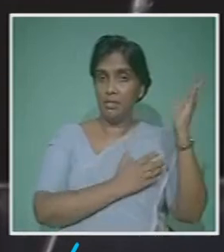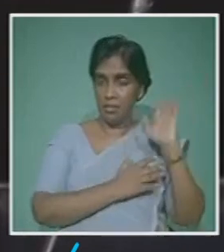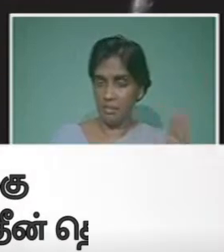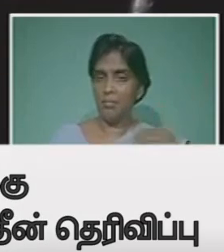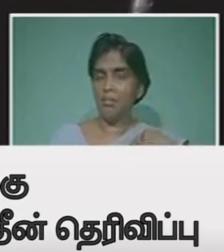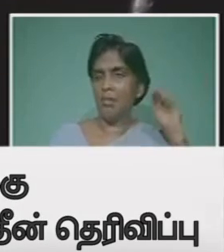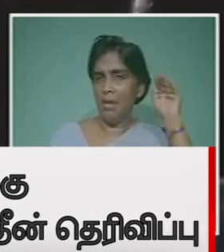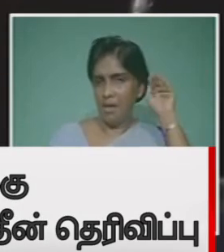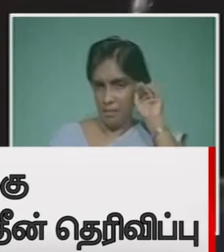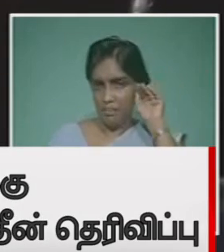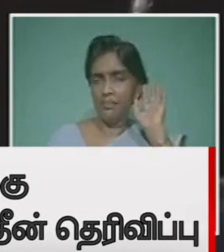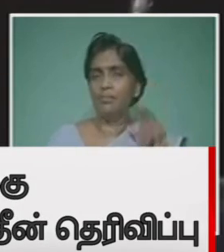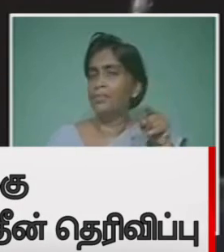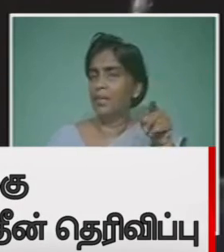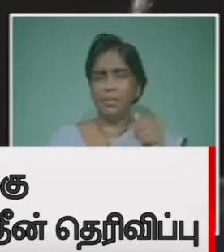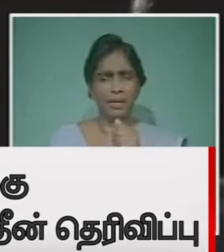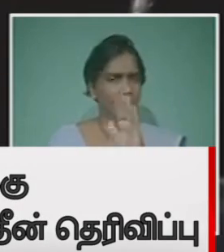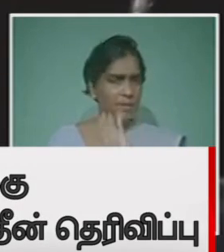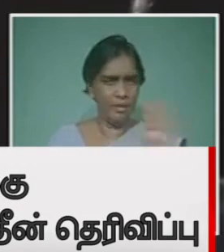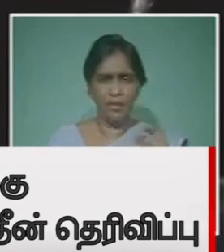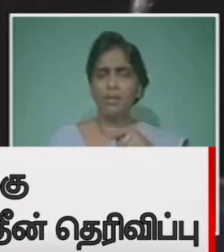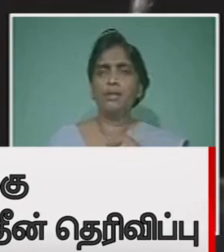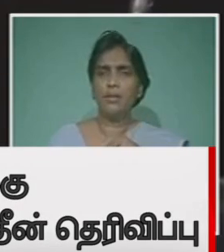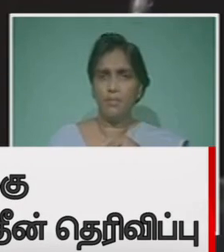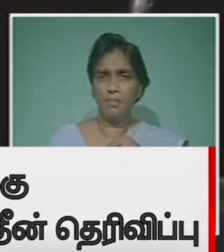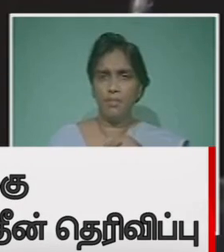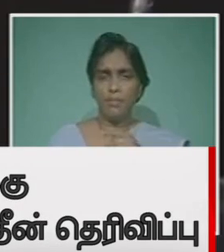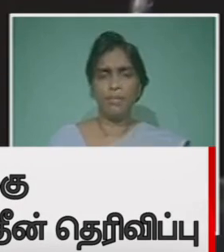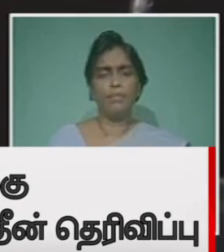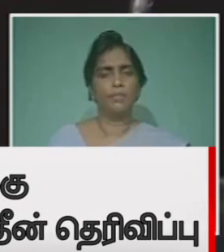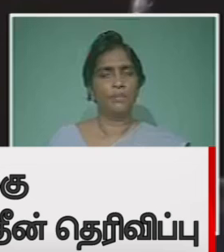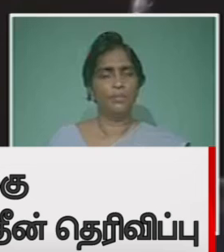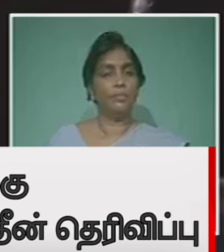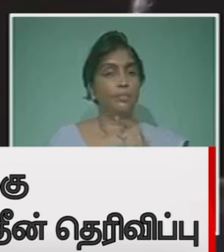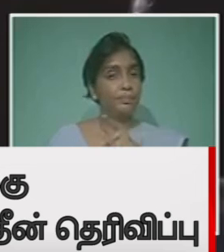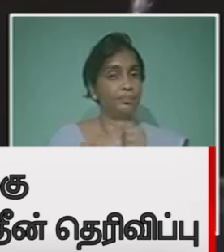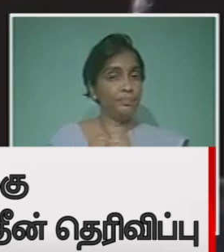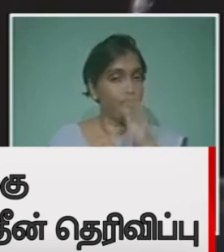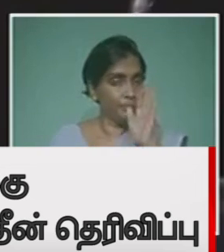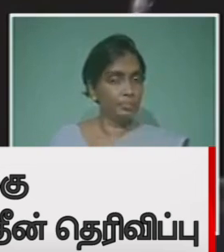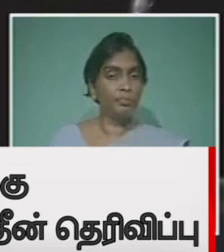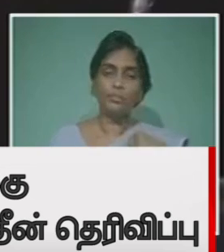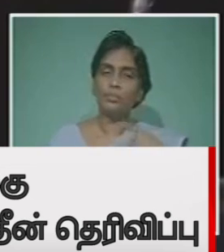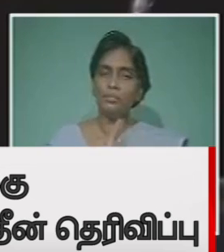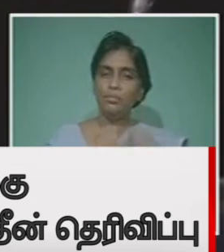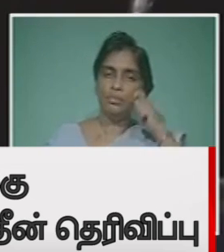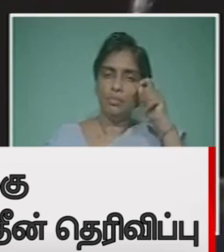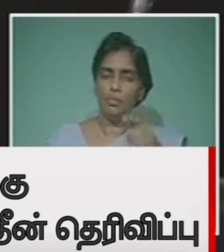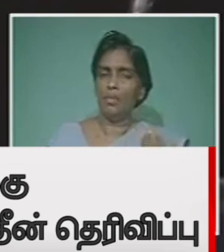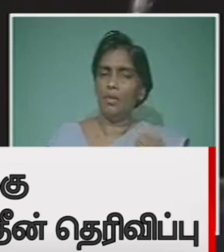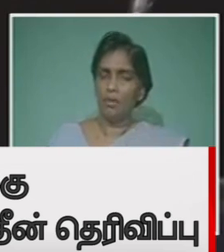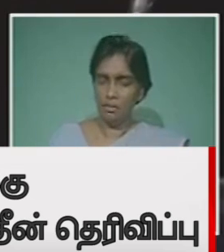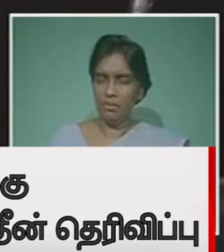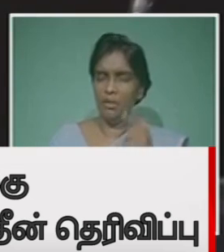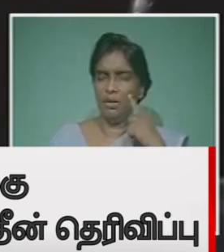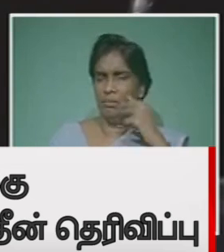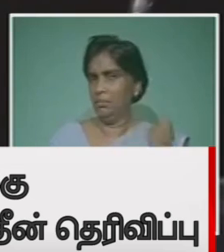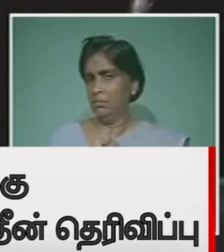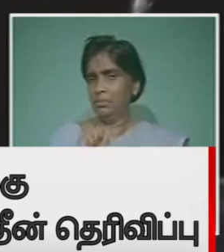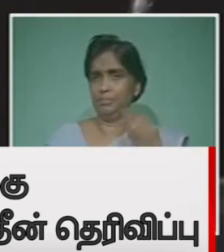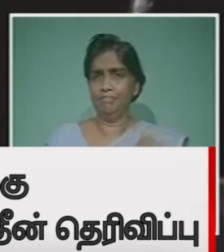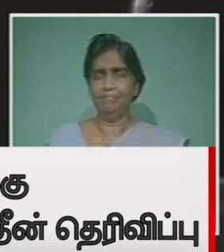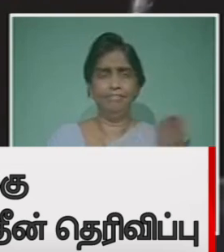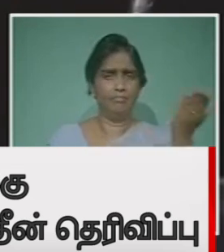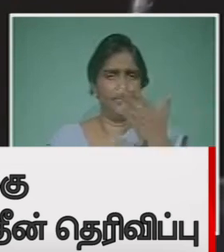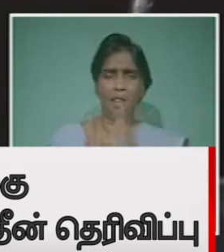செய்யாதீர்கள், அமைச்சர்களை அதிகமாக நியமிப்பதன் ஊடாக நாட்டு மக்களை இன்னும் கோபத்துக்குள்ளாக்காமல் ஒரு சிறு தொகை அமைச்சர்களோடு நீங்கள்